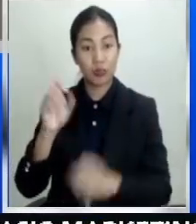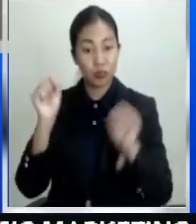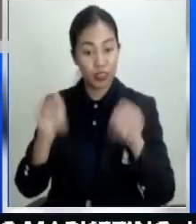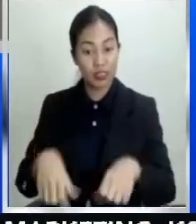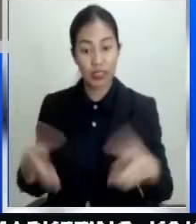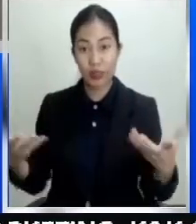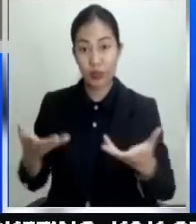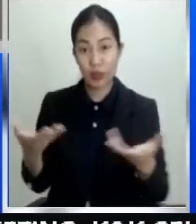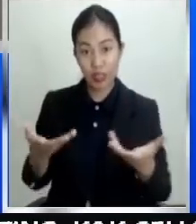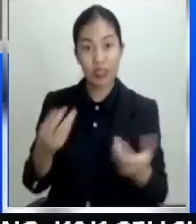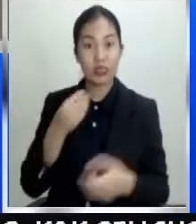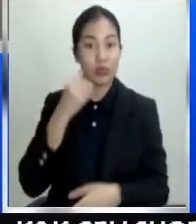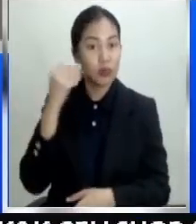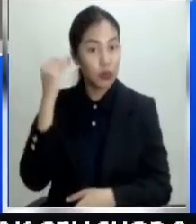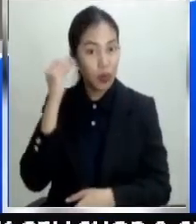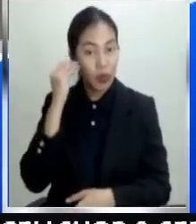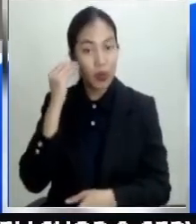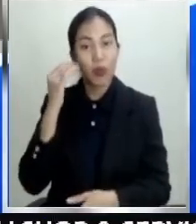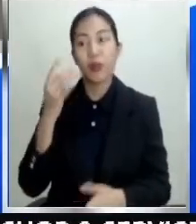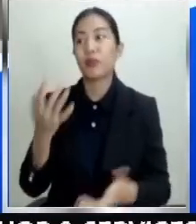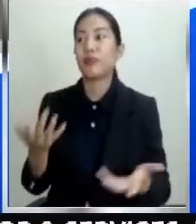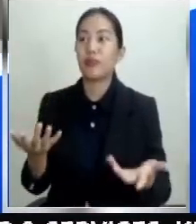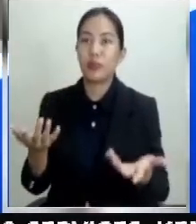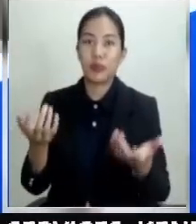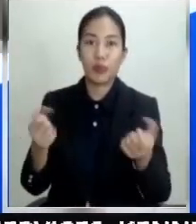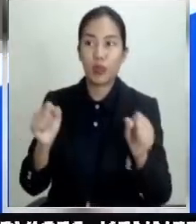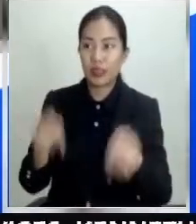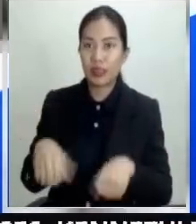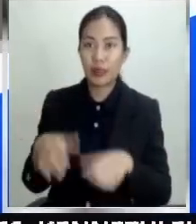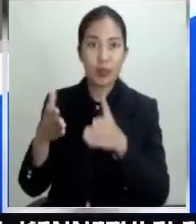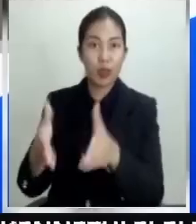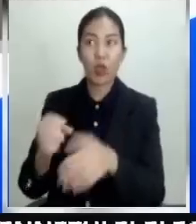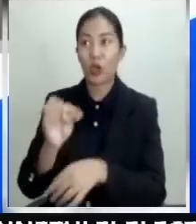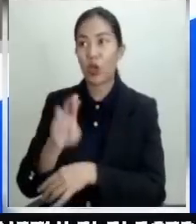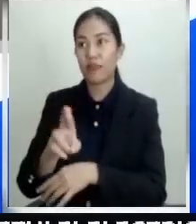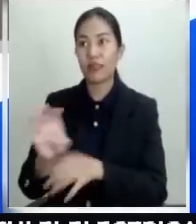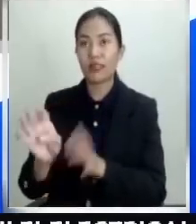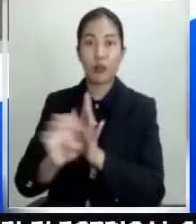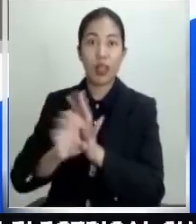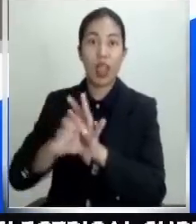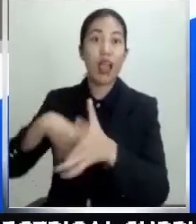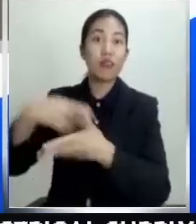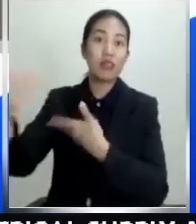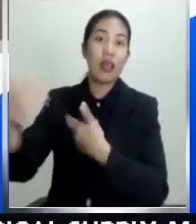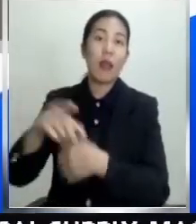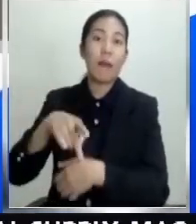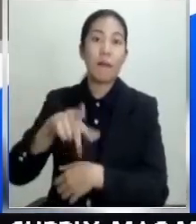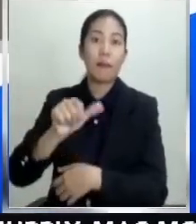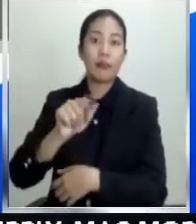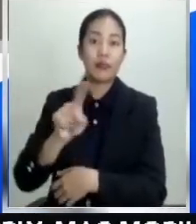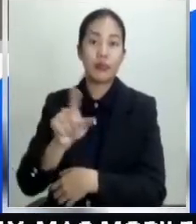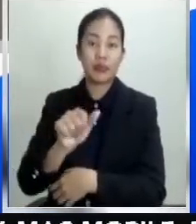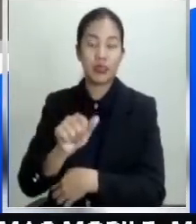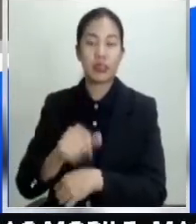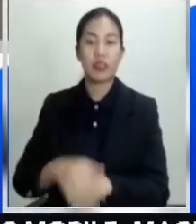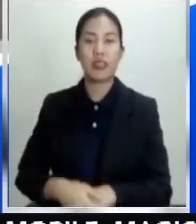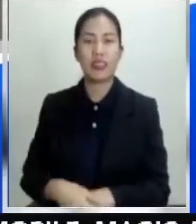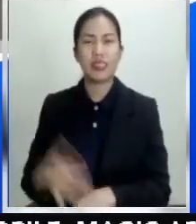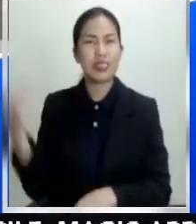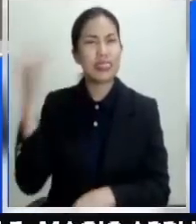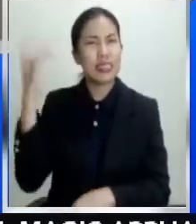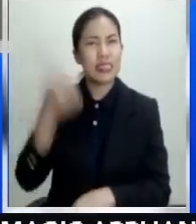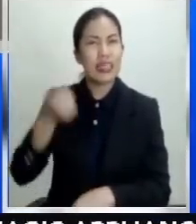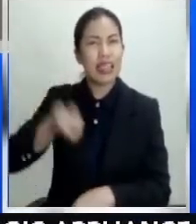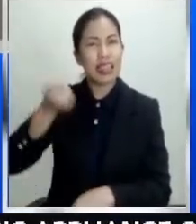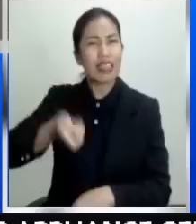ng bahay, sa kalsada o sa plaza, di ba? Pero bukod pa sa ingay, nakakasakit din daw ang